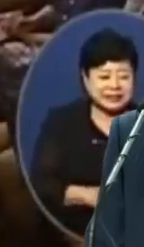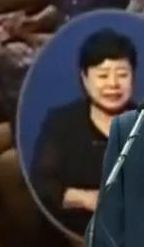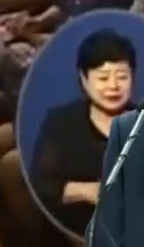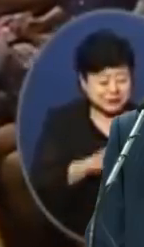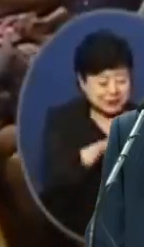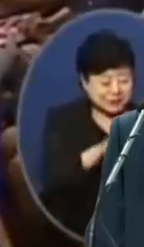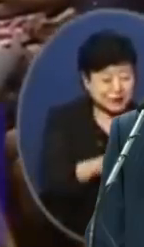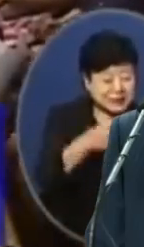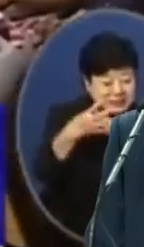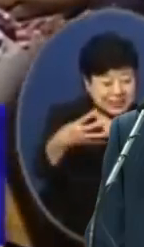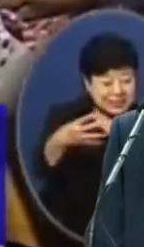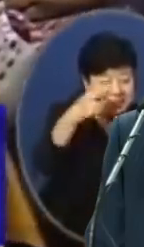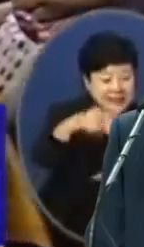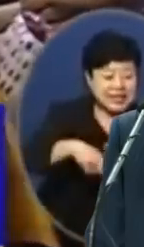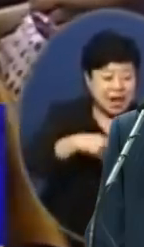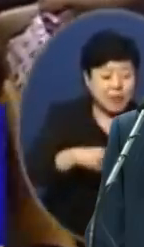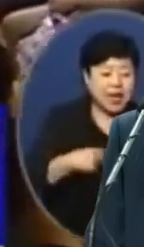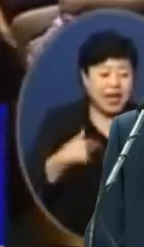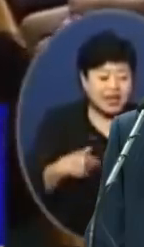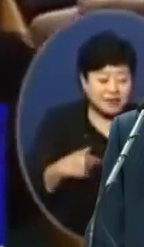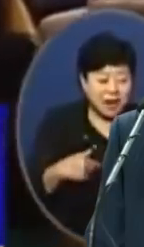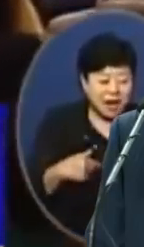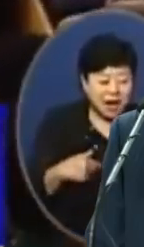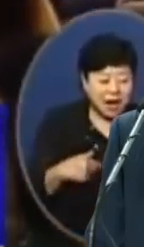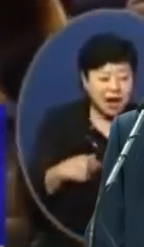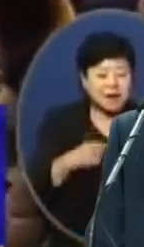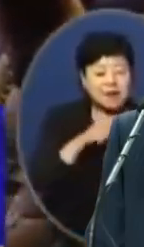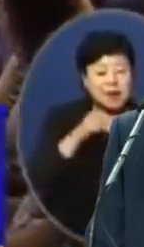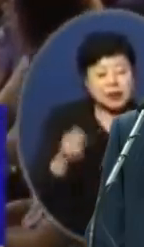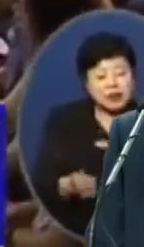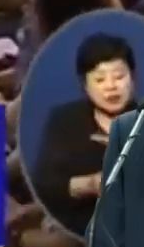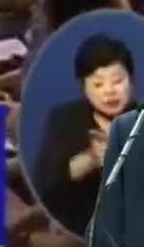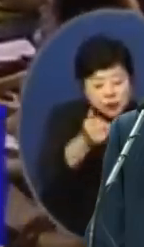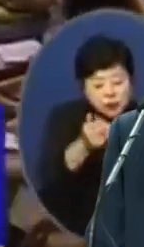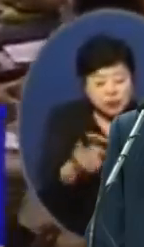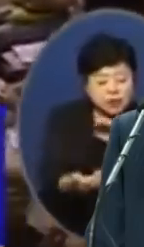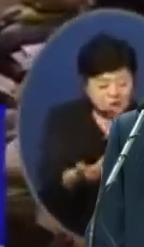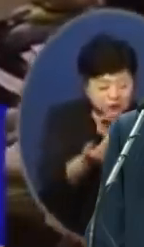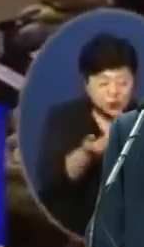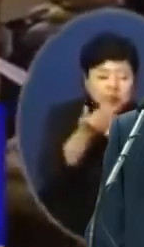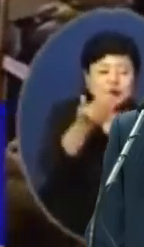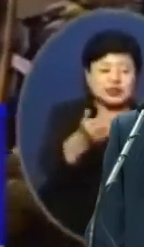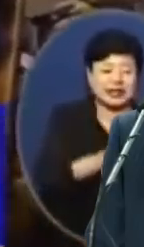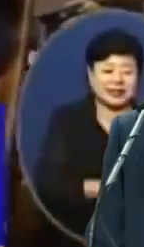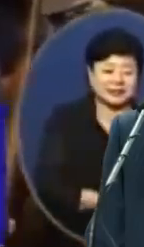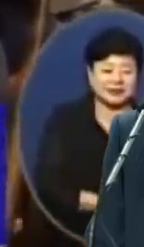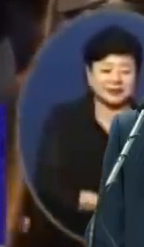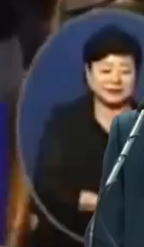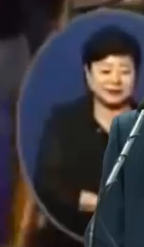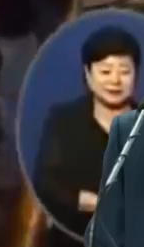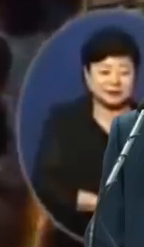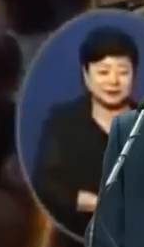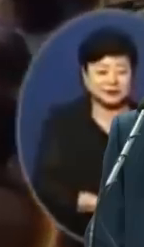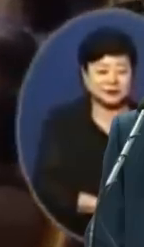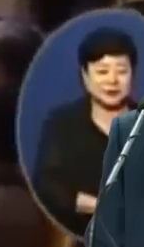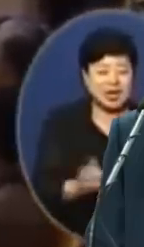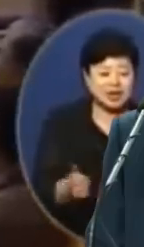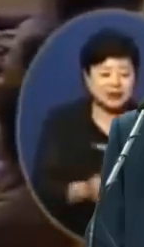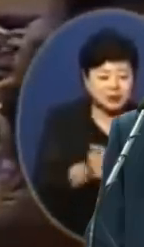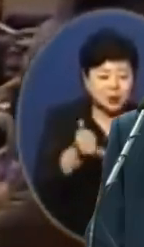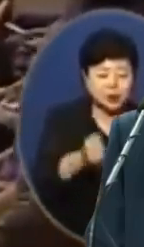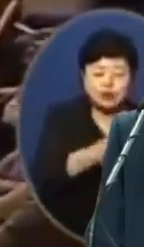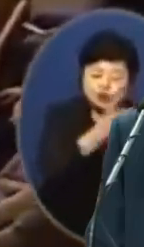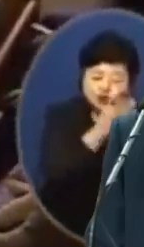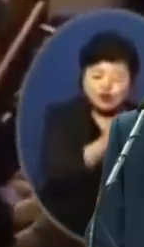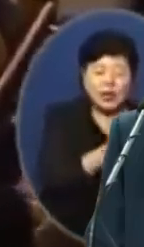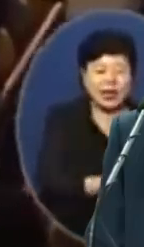4절에 또 야훼를 기뻐하라 그가 내 마음의 소원을 내게 이루어 주시리라. 소원이 굉장히